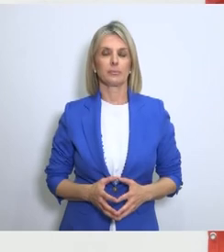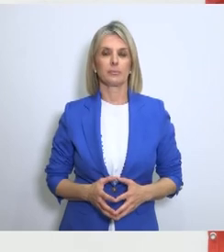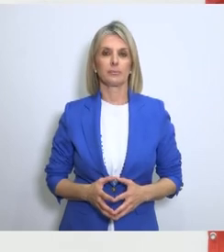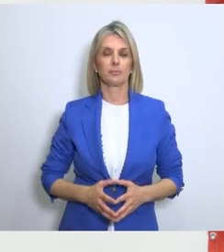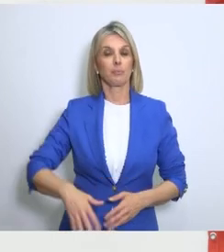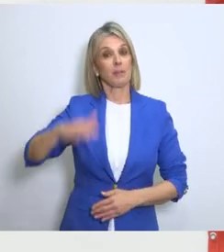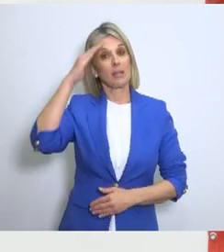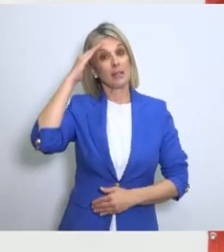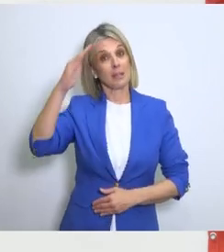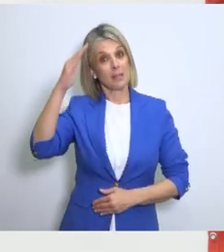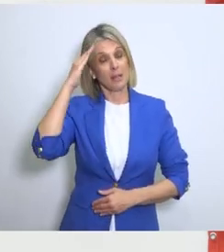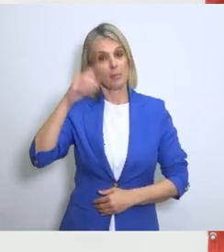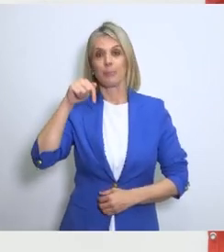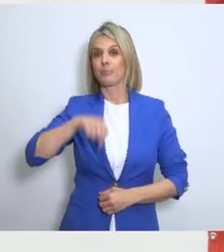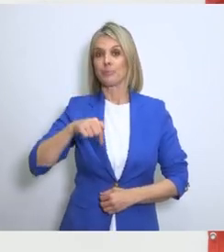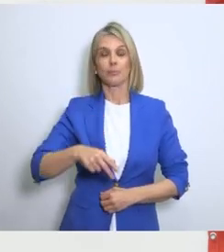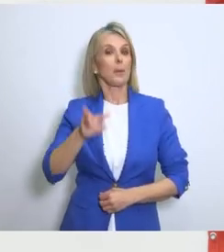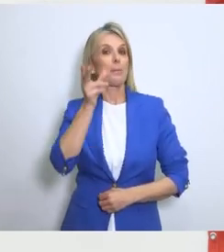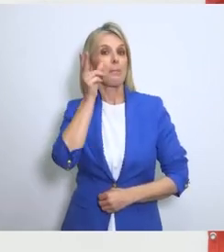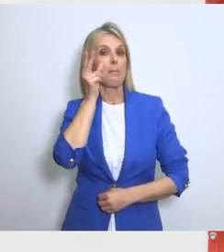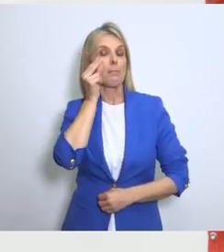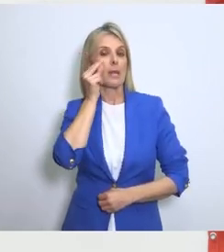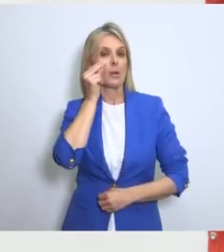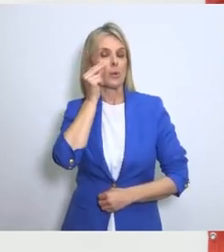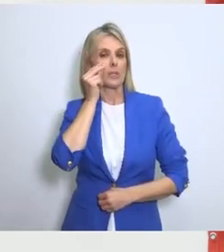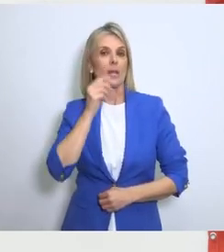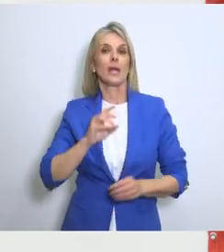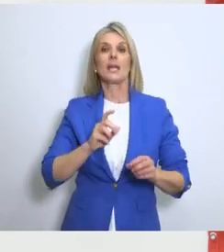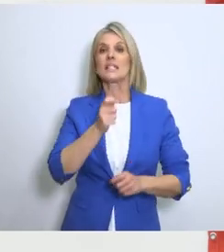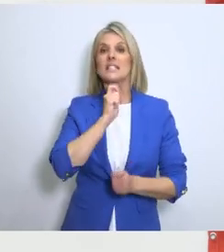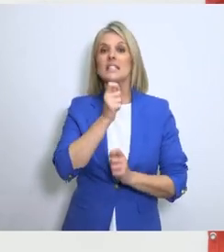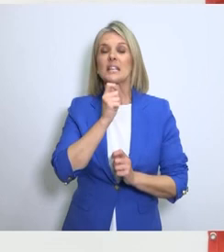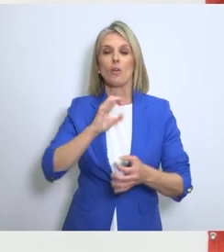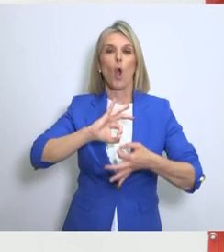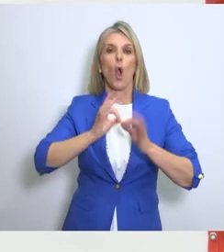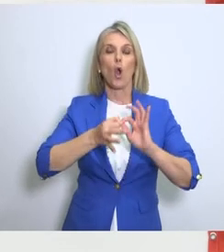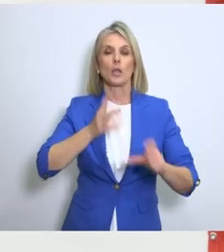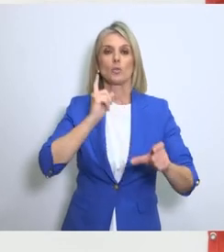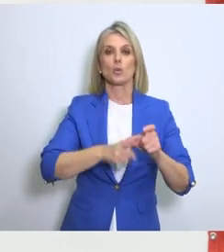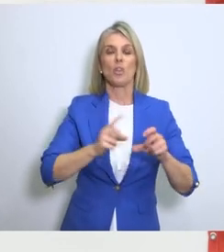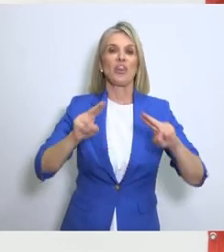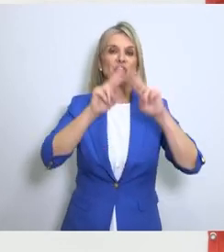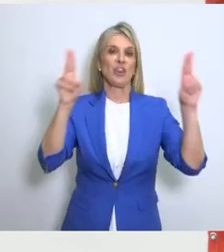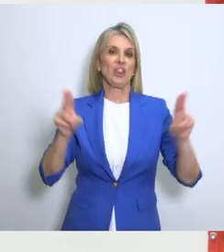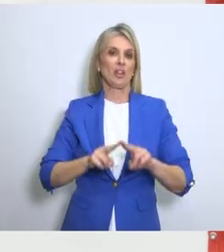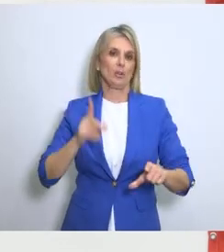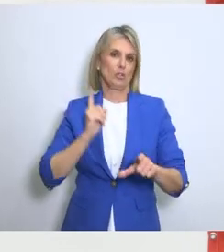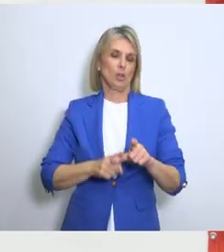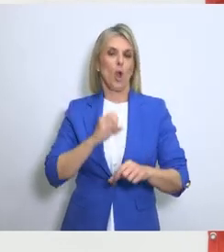Καλημέρα σας. Παρακολουθείτε τη διακαναλική συνέντευξη της Οργάνωσης Κομμουνιστών Διεθνιστών Ελλάδας, της